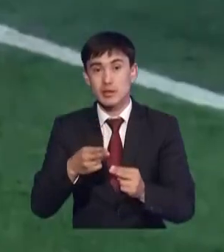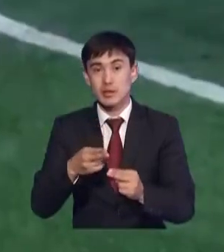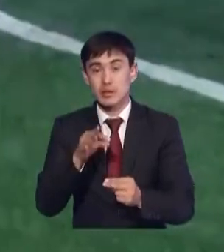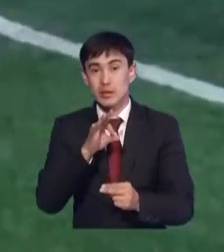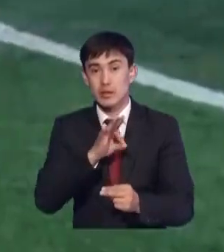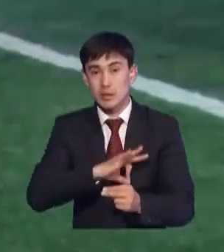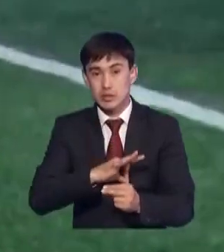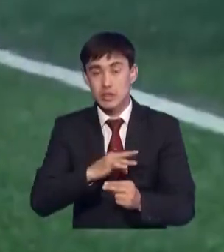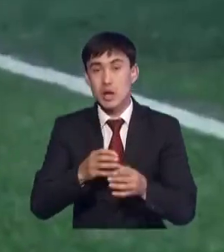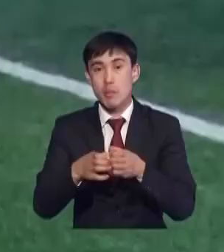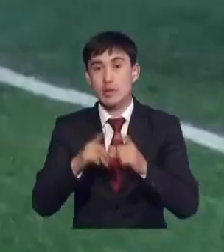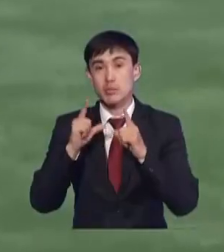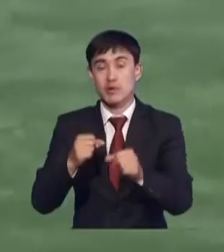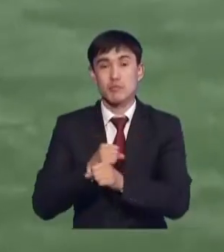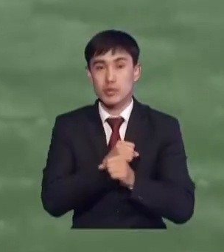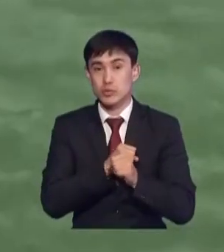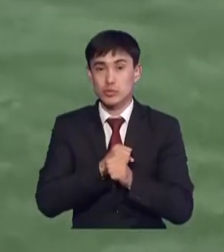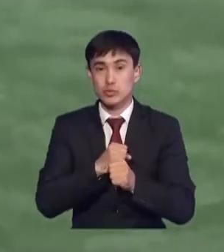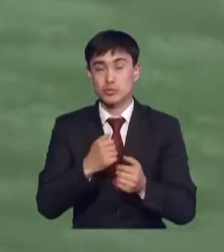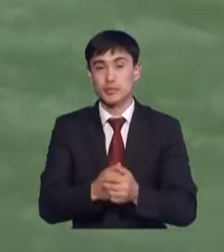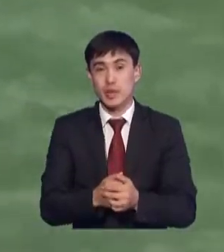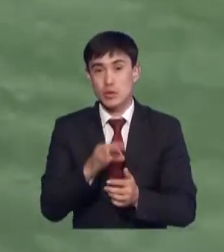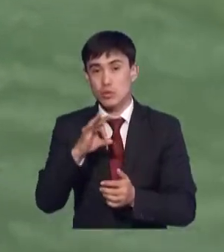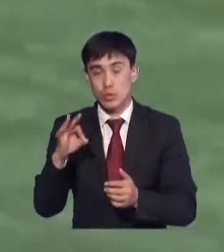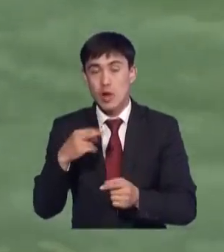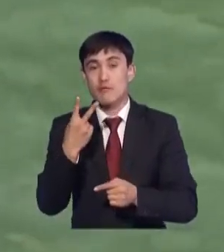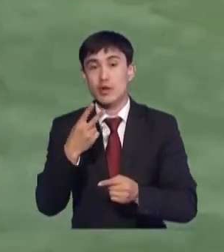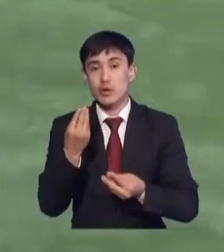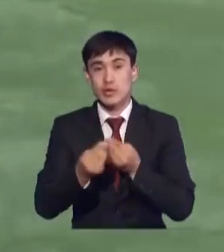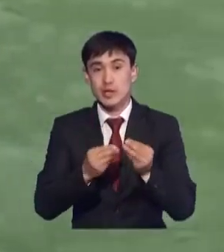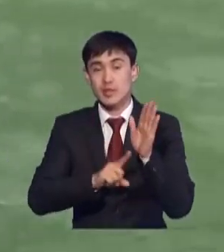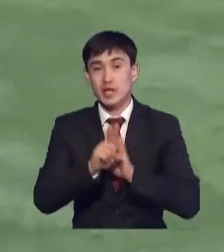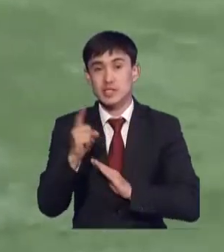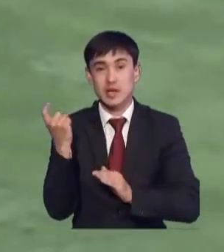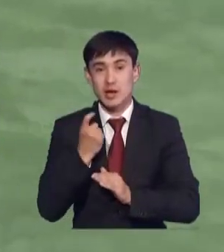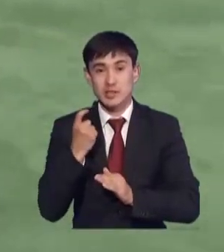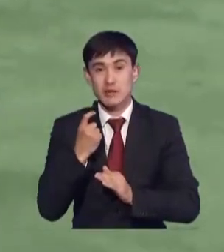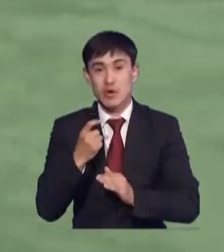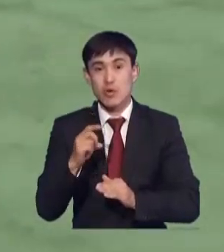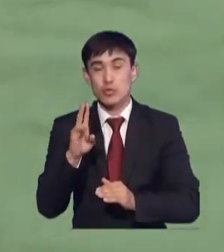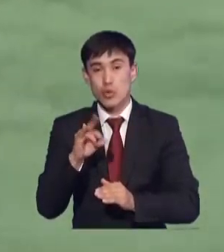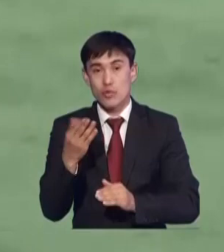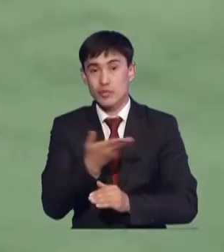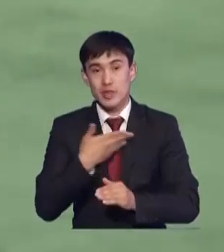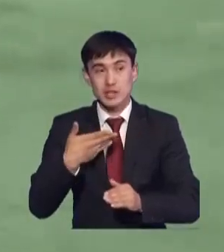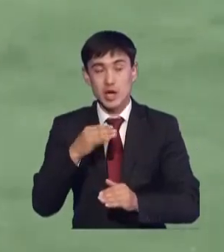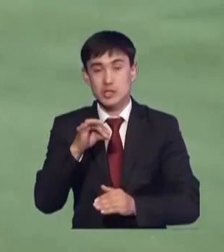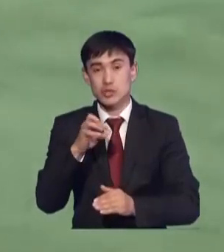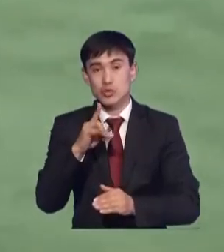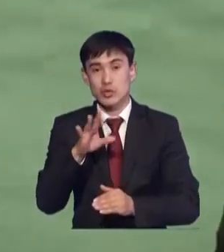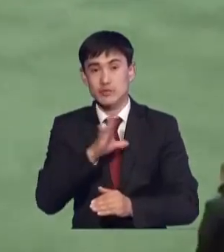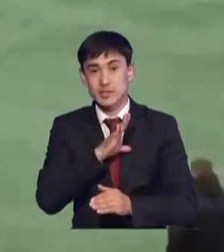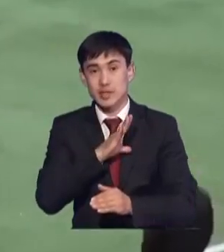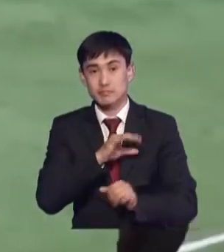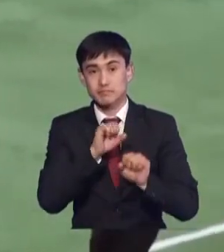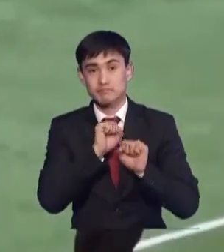и команды Отправились на перерыв при сухом счёте второй тайм начался с прессинга хозяев поля но Страж наших ворот Арсен сю Икаев стал